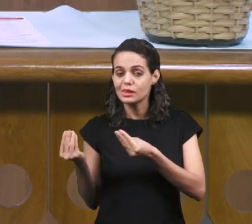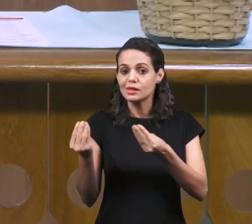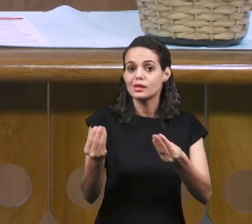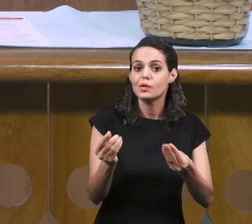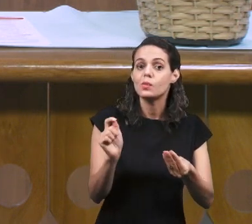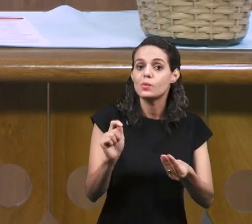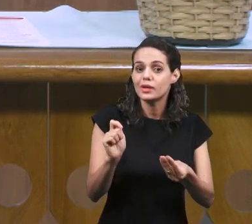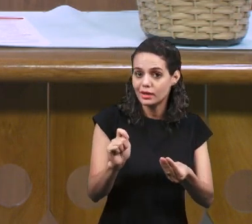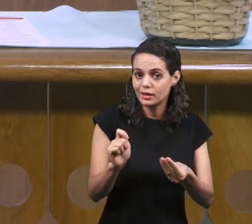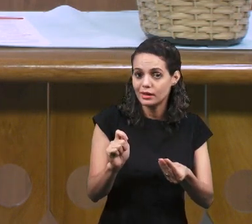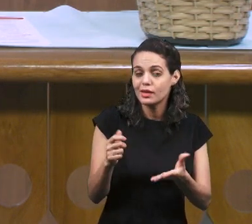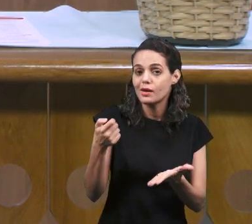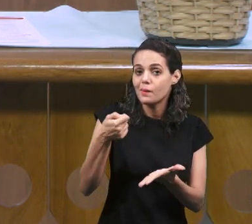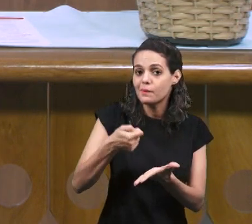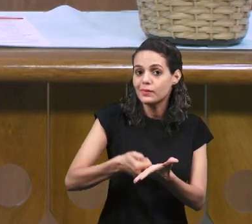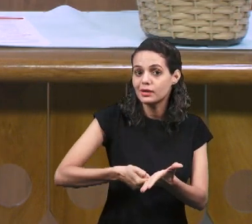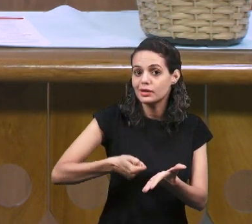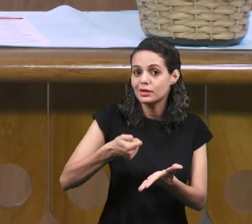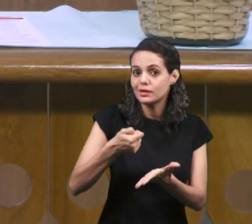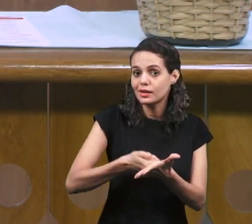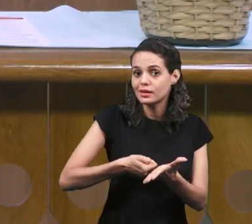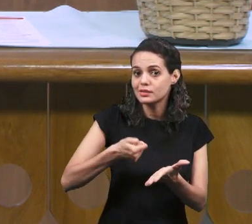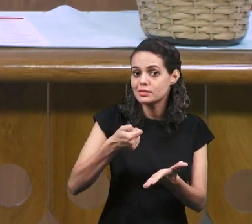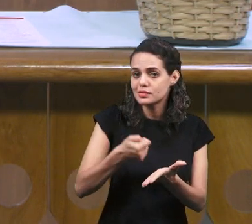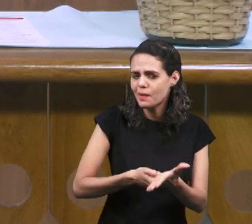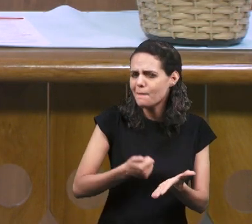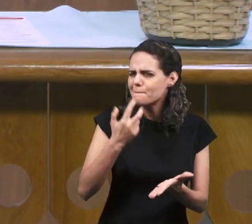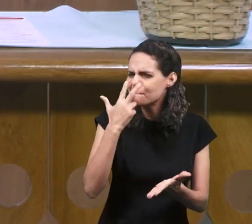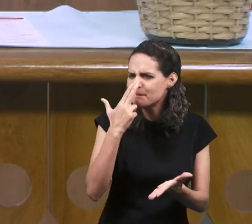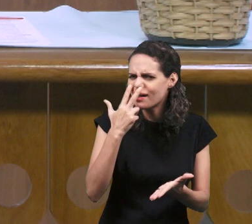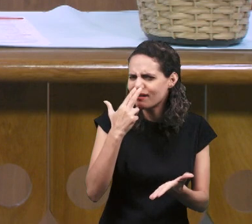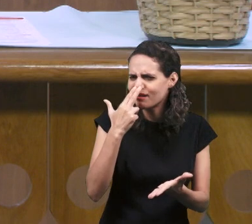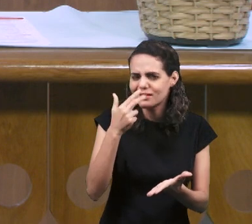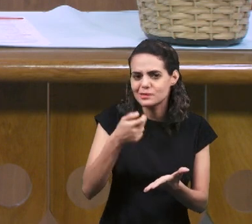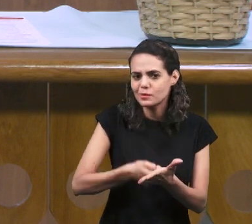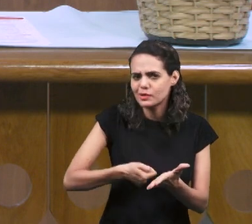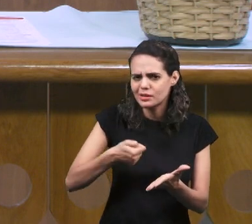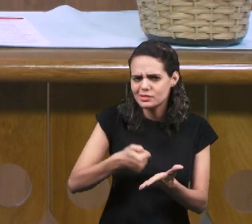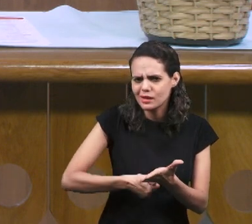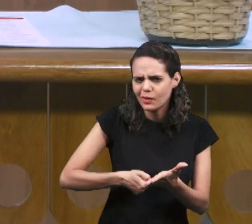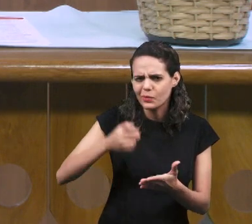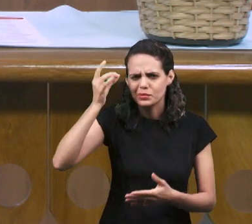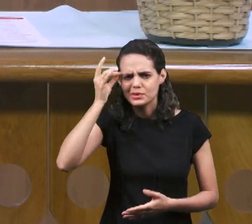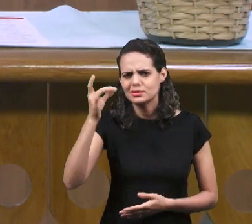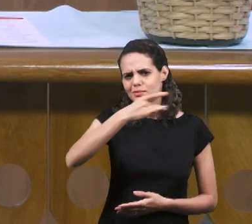par obligation, comme c'était une obligation du Saint-Esprit maintenant